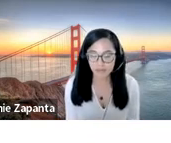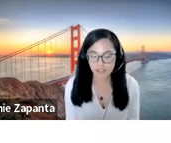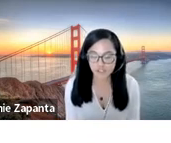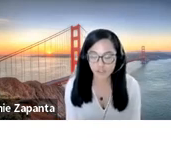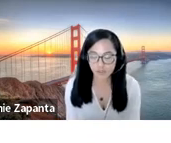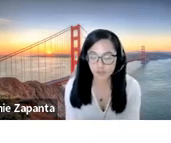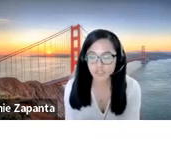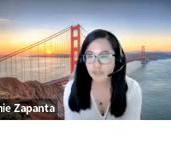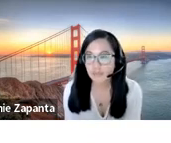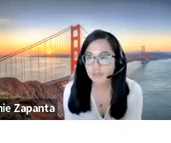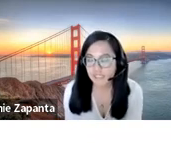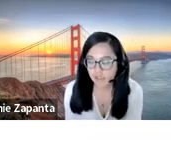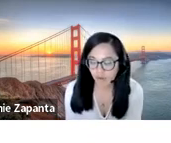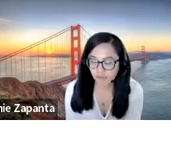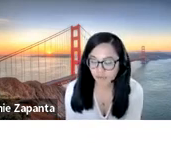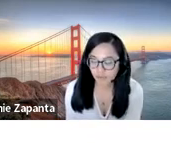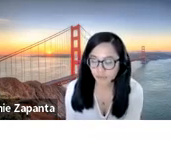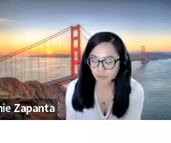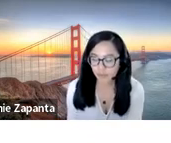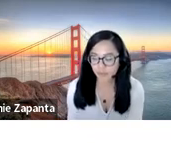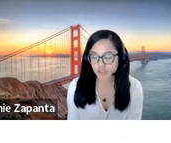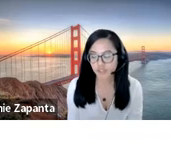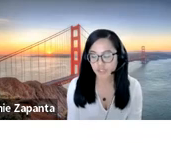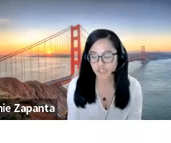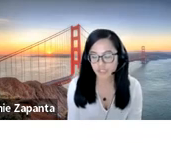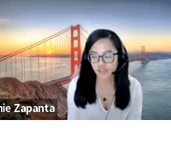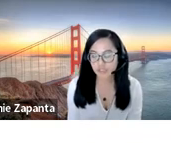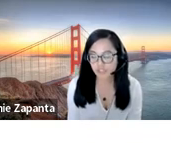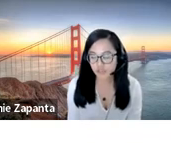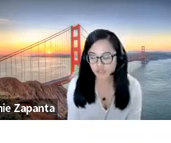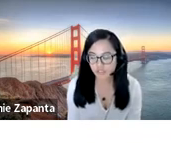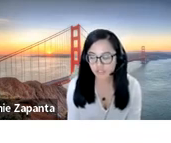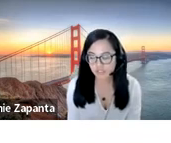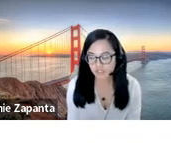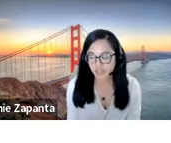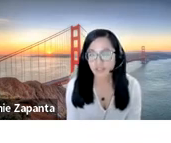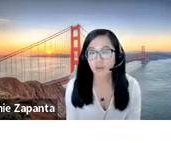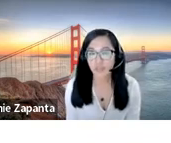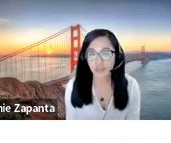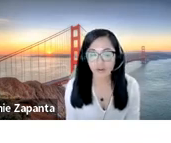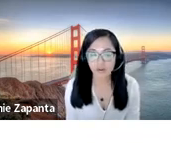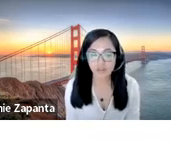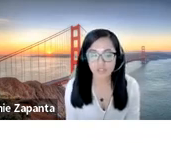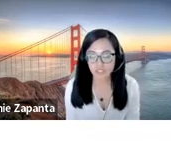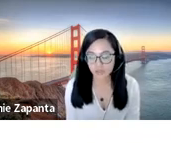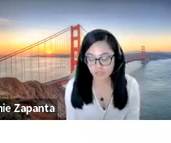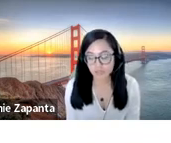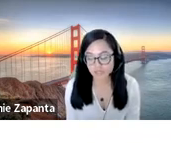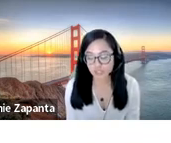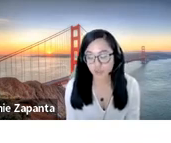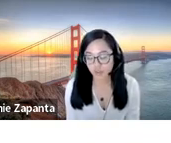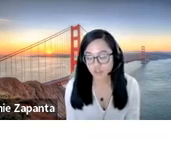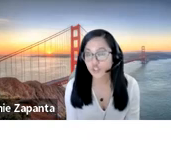So the TPPs offer pre employment training services that we call the